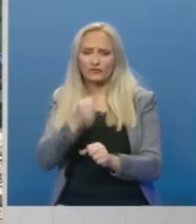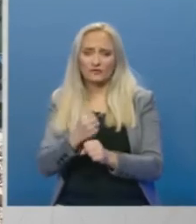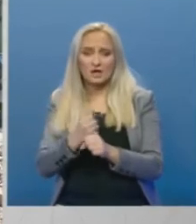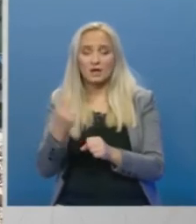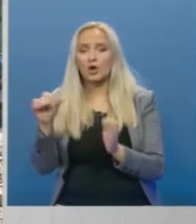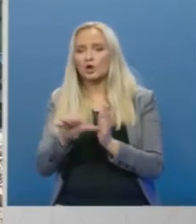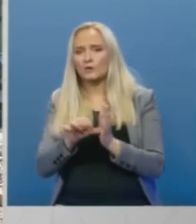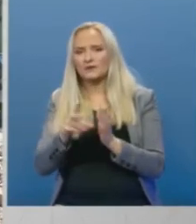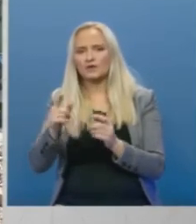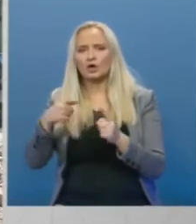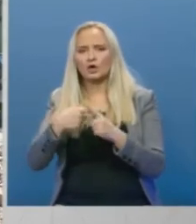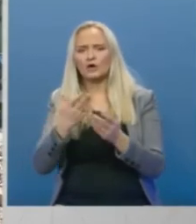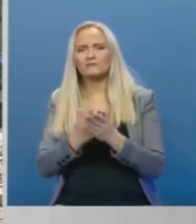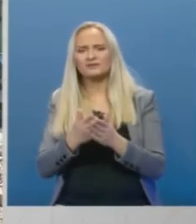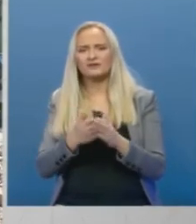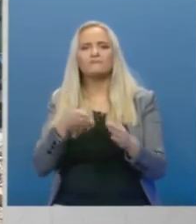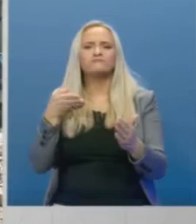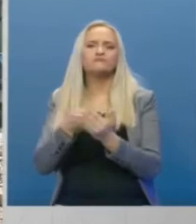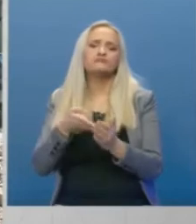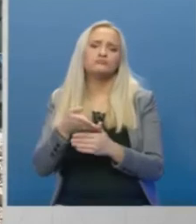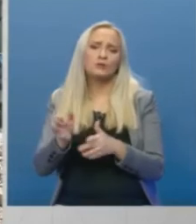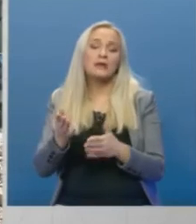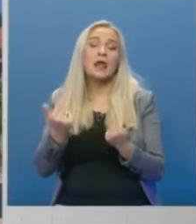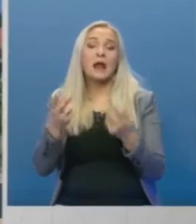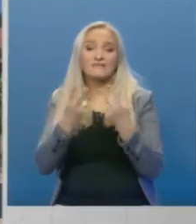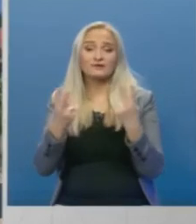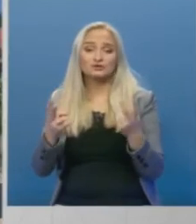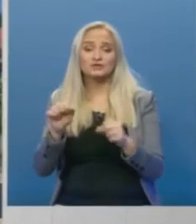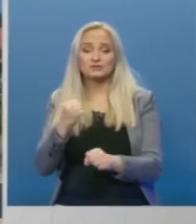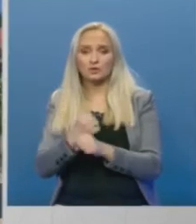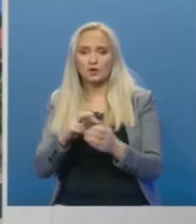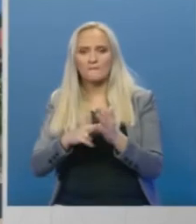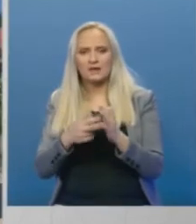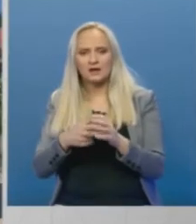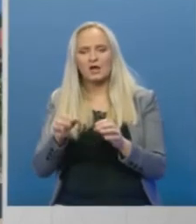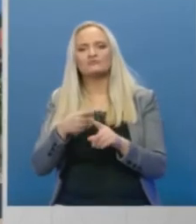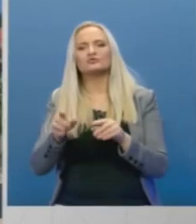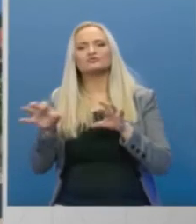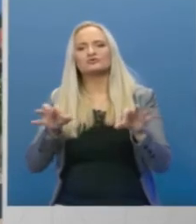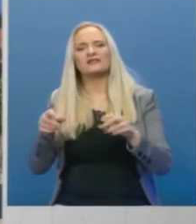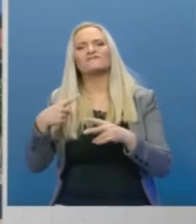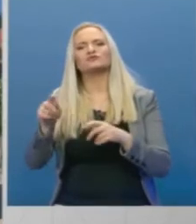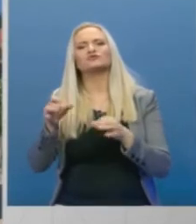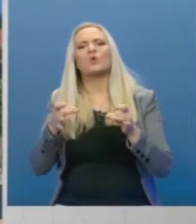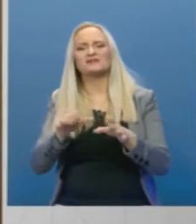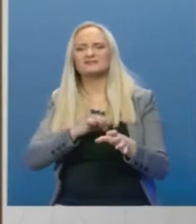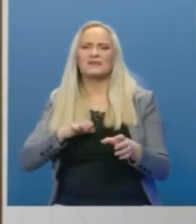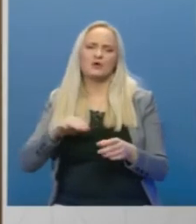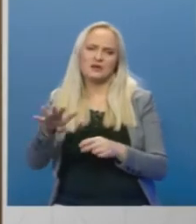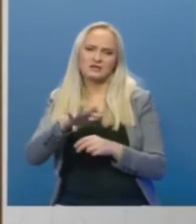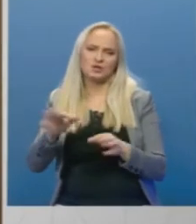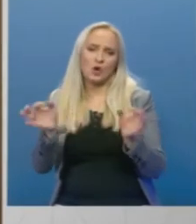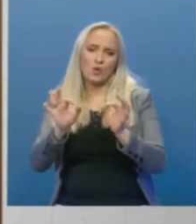da će i ti rokovi biti probijeni, ali bitno je da se uradi. U planu je asfaltiranje više ulica u samom naselju.